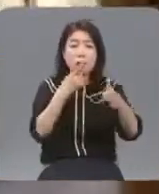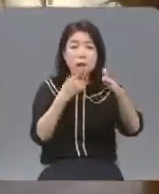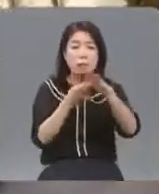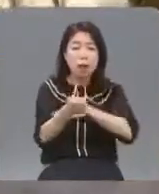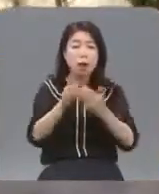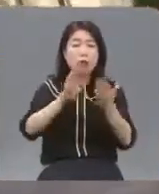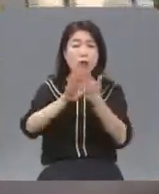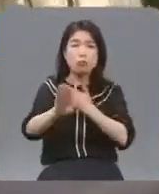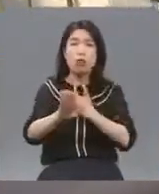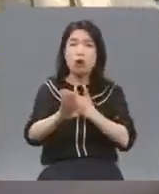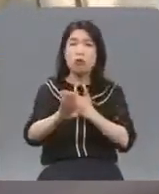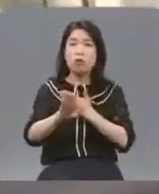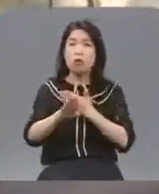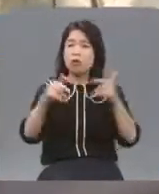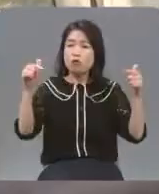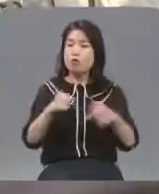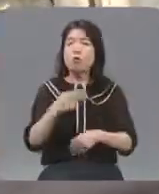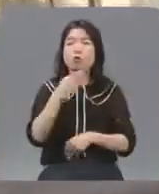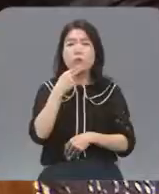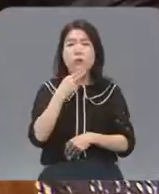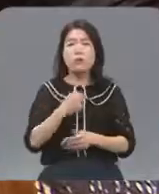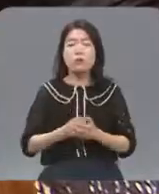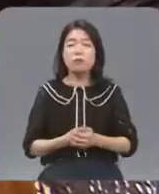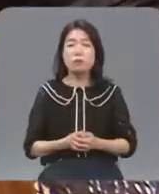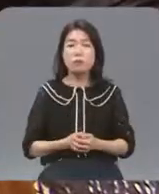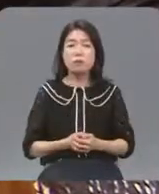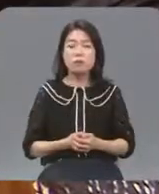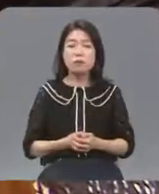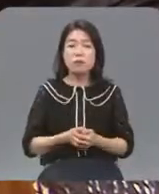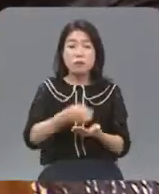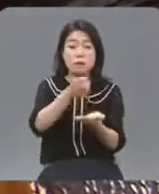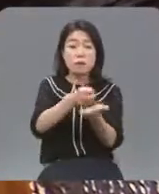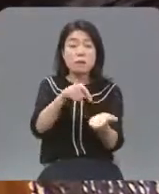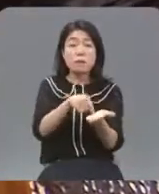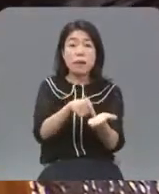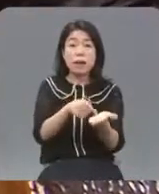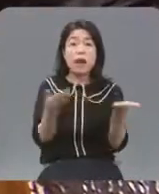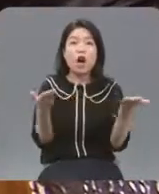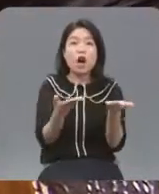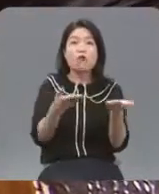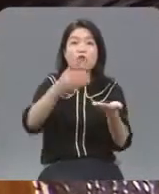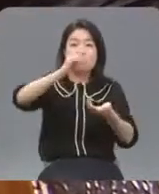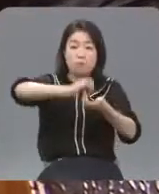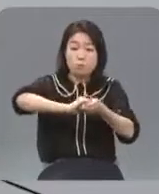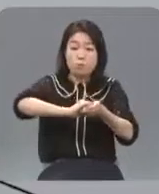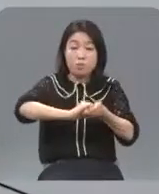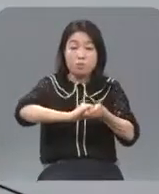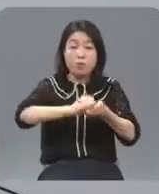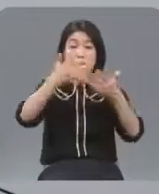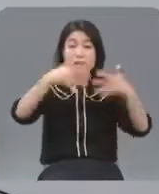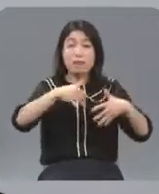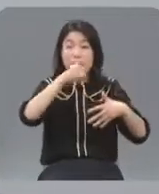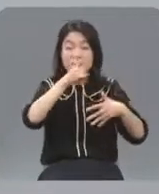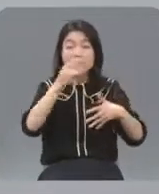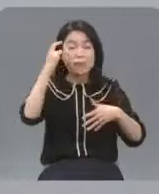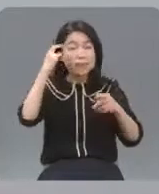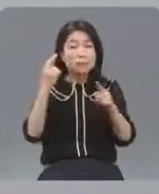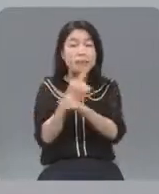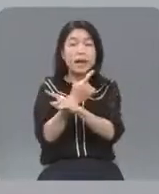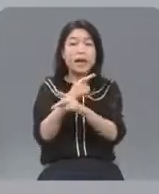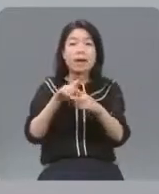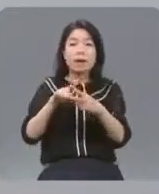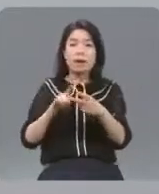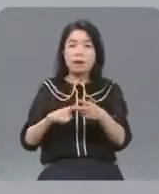이후에도 낮은 것이 하나도 없습니다 개정된 법은 업무범위 만 한 정하고 있을 뿐 인식을 개선하거나